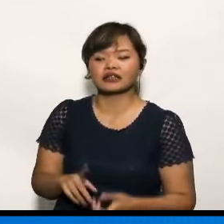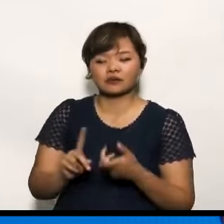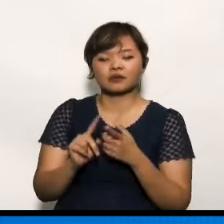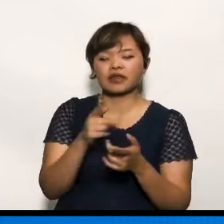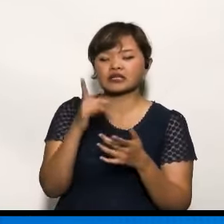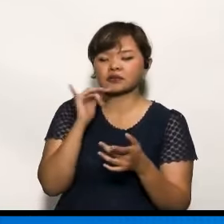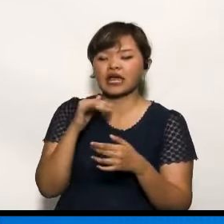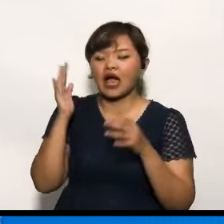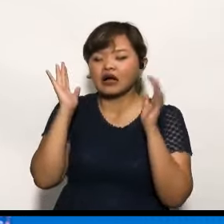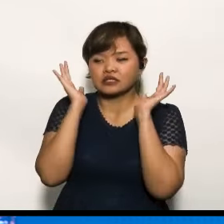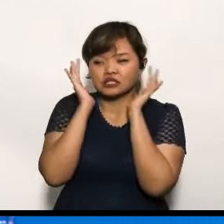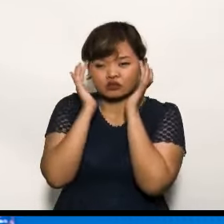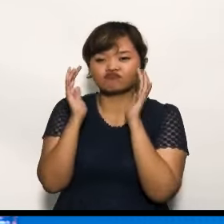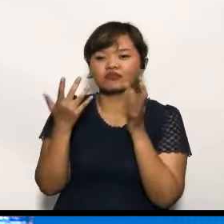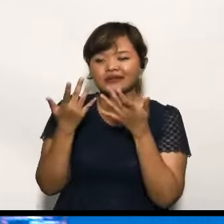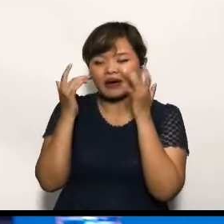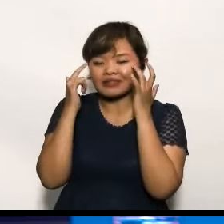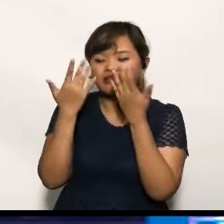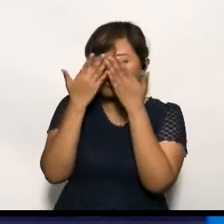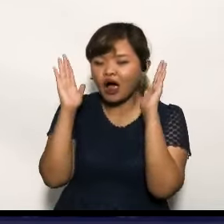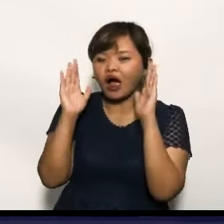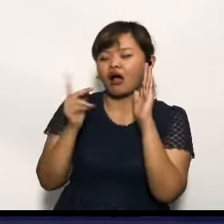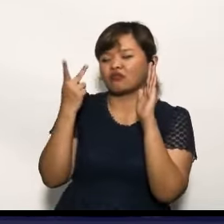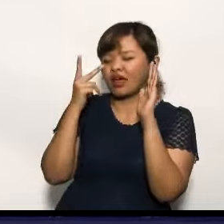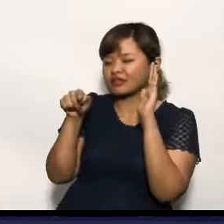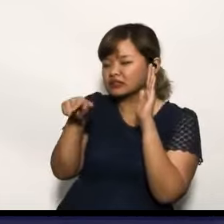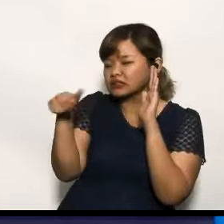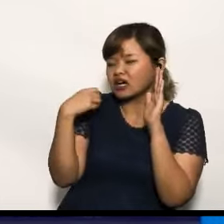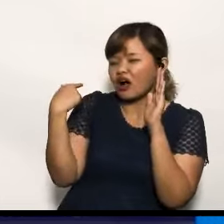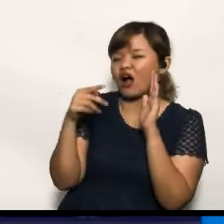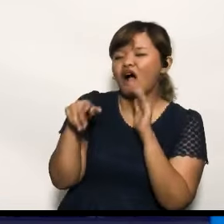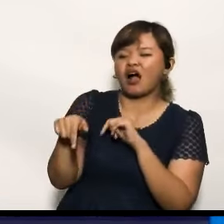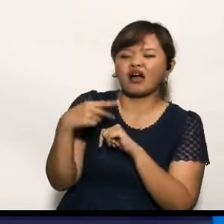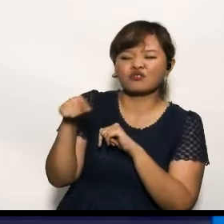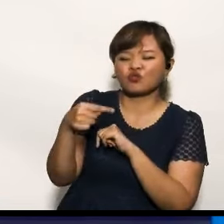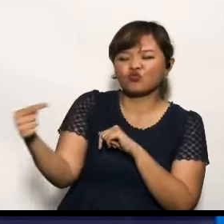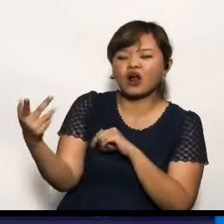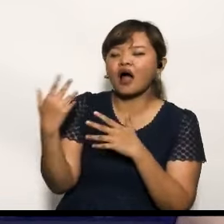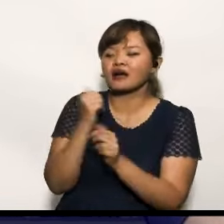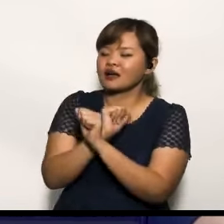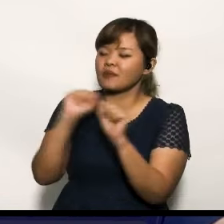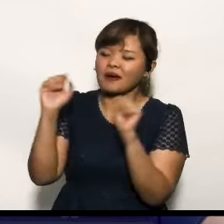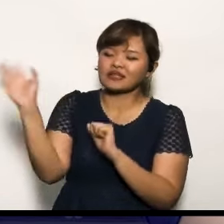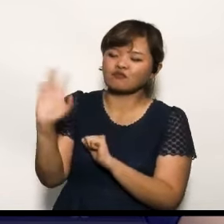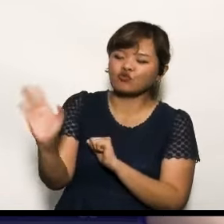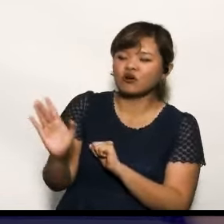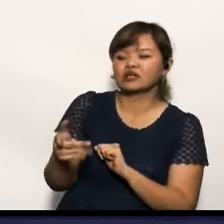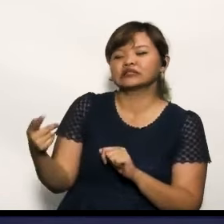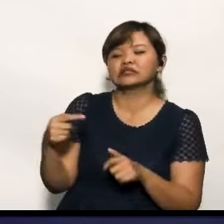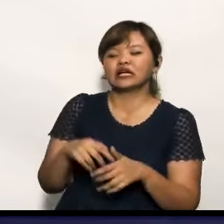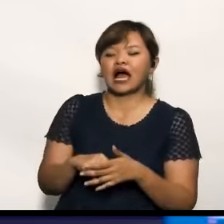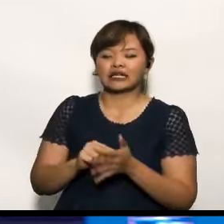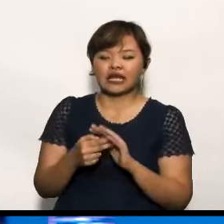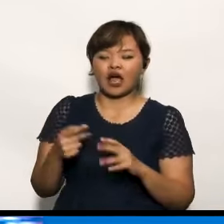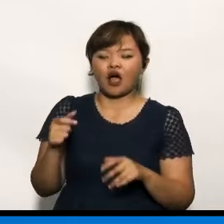dibukakan. Pada saat saudara mendengar sesuatu yang, that is off tune, that is off rhythm, you have